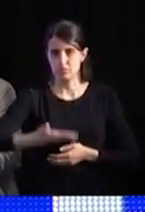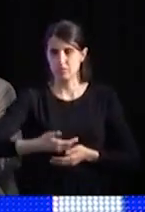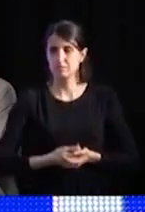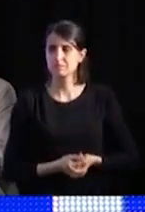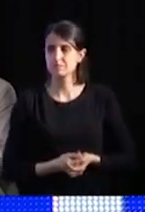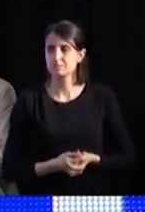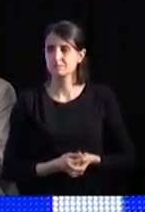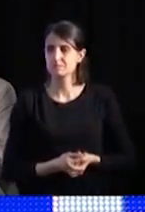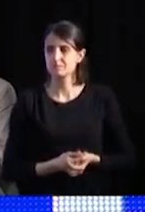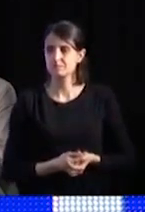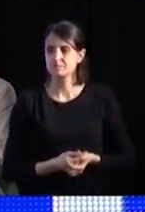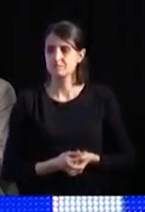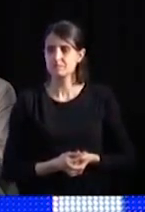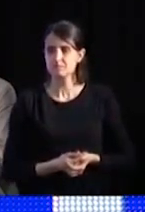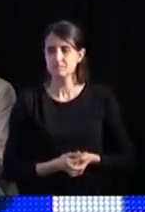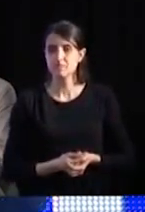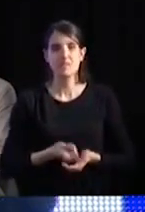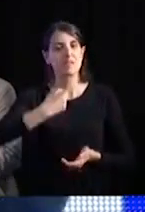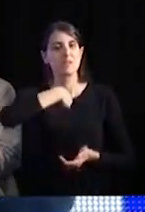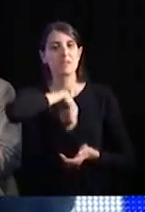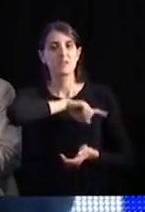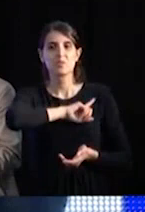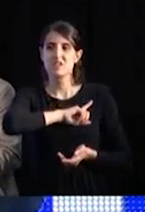I nosaltres tampoc compartim la idea